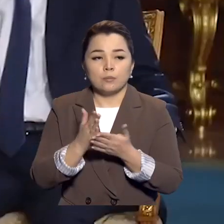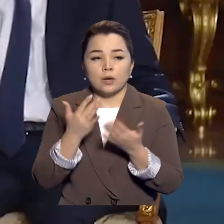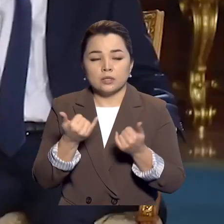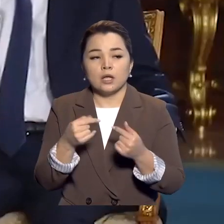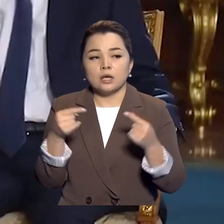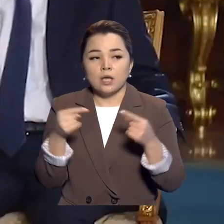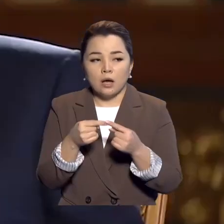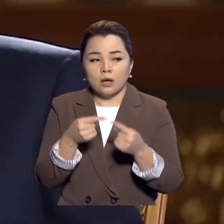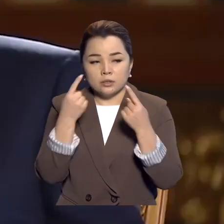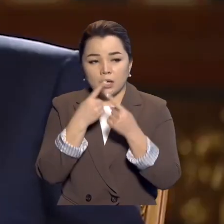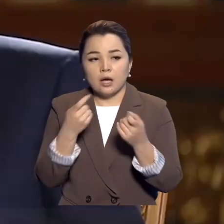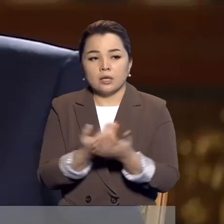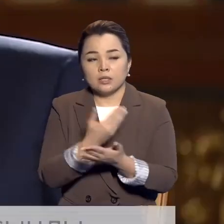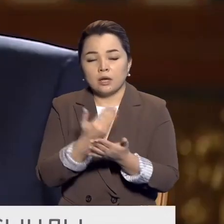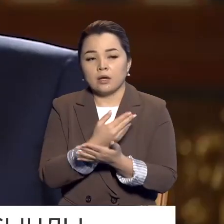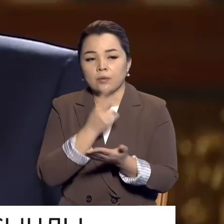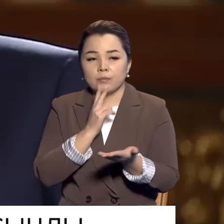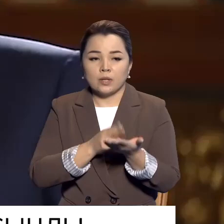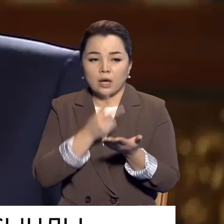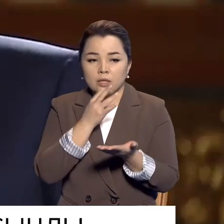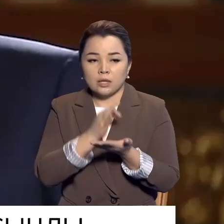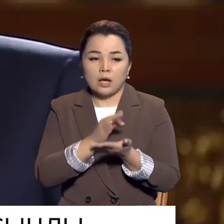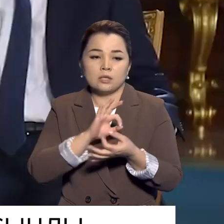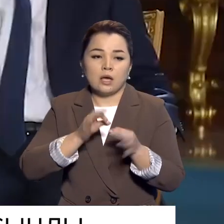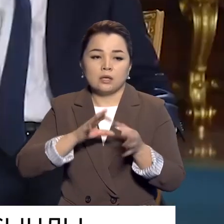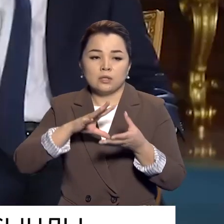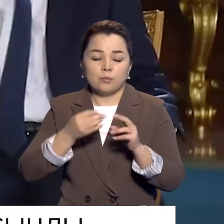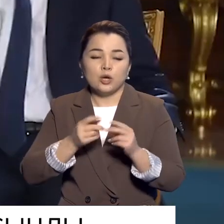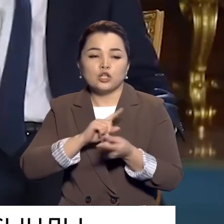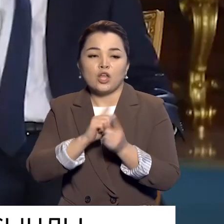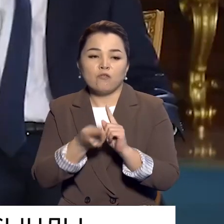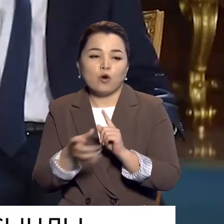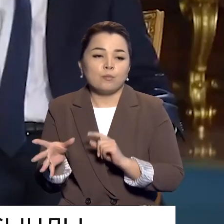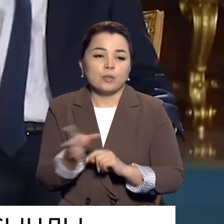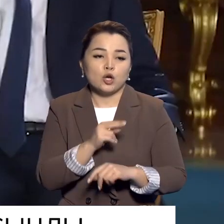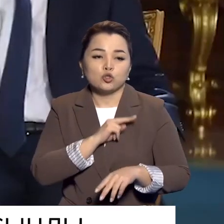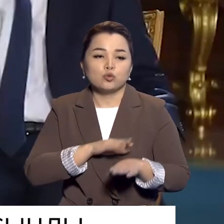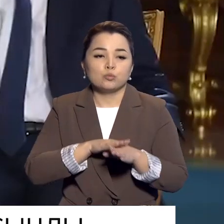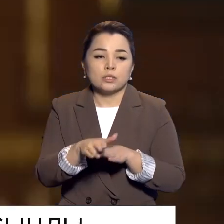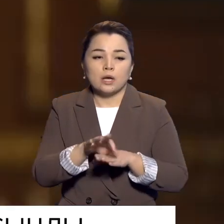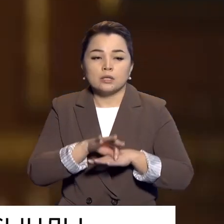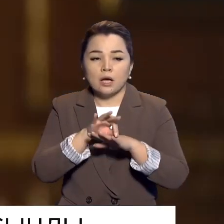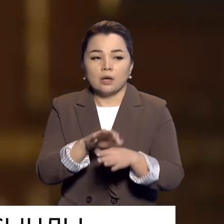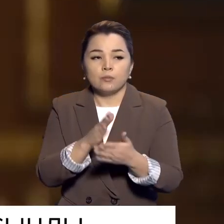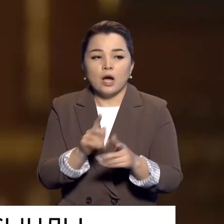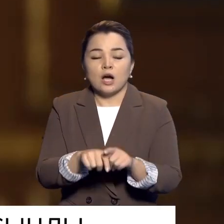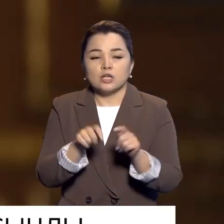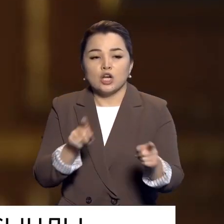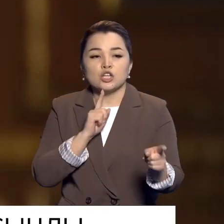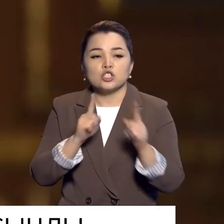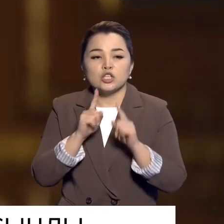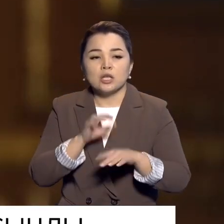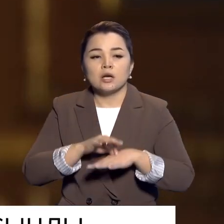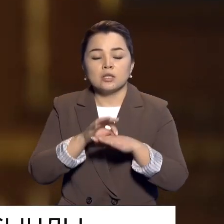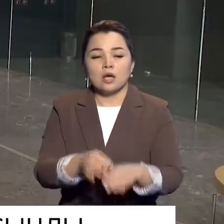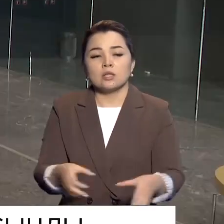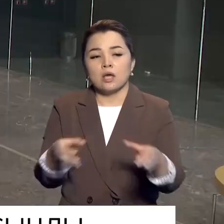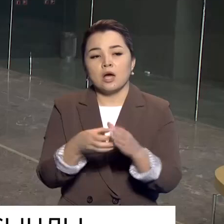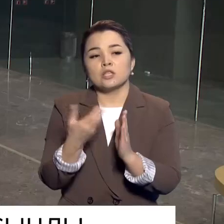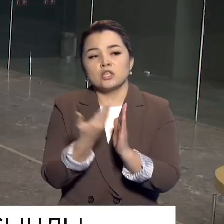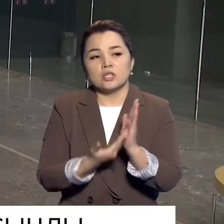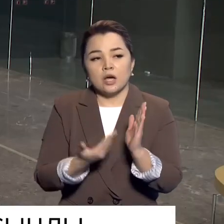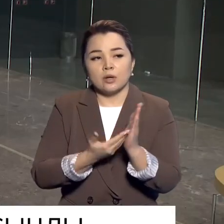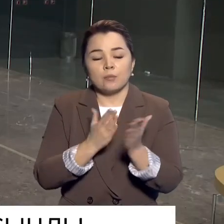әрі дәйекті ақпарат айтылды. Ал жаңа реформаларды жүзуге асыру мақсатында мемлекет басшысы ашық жиын өткізсе дейді сарапшылар.